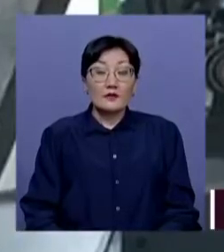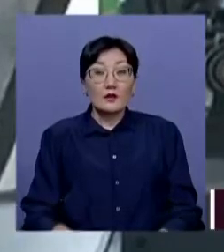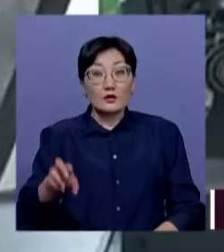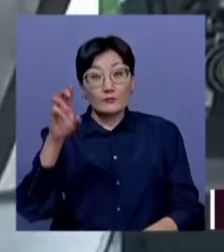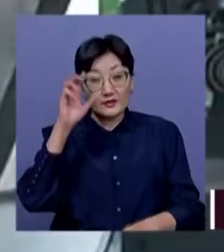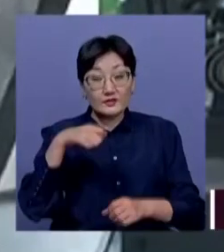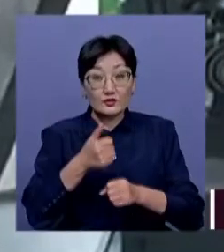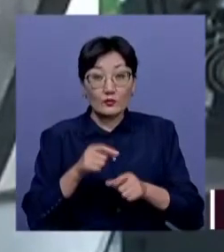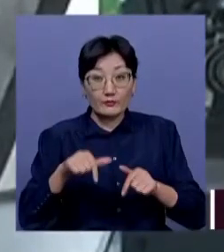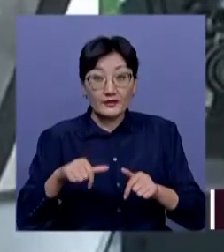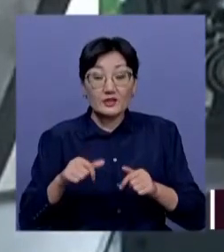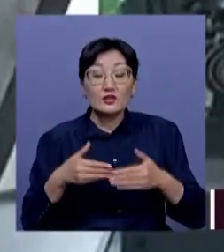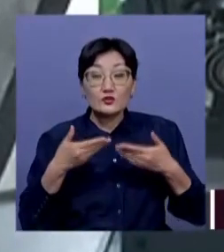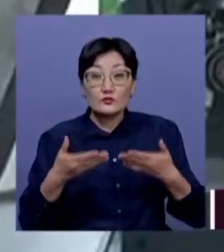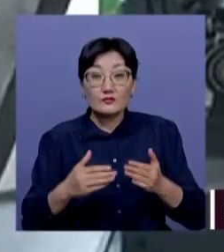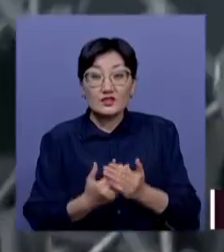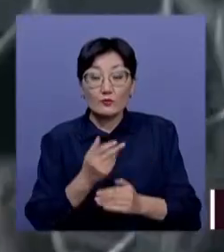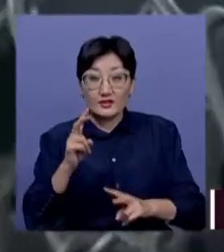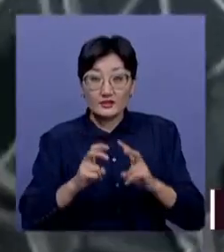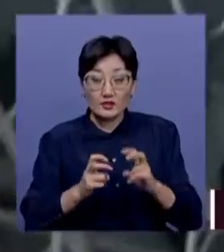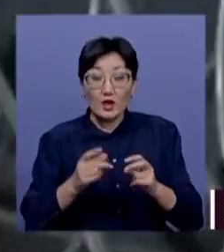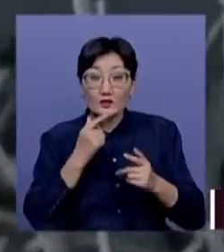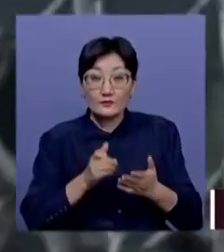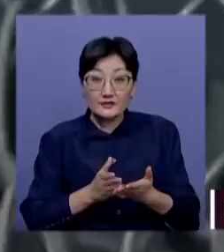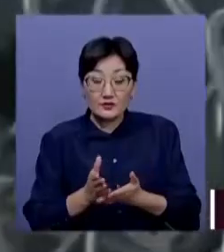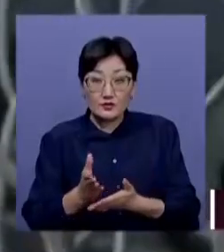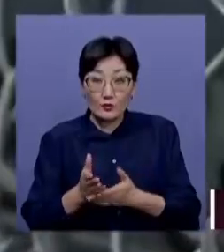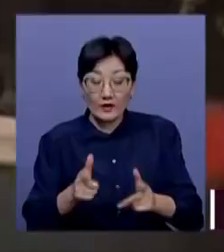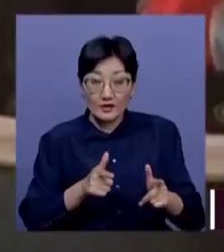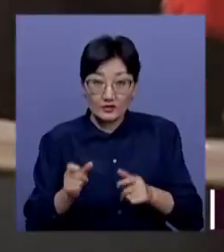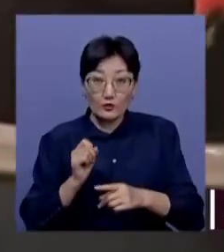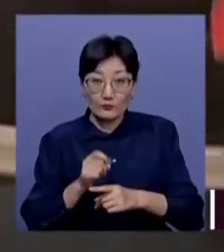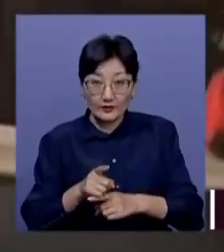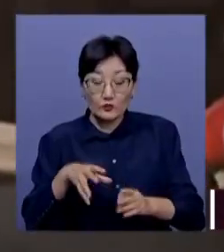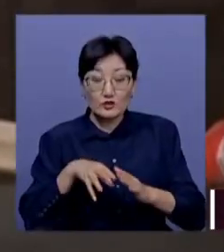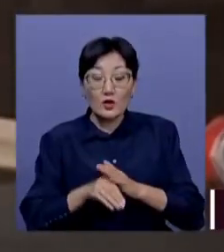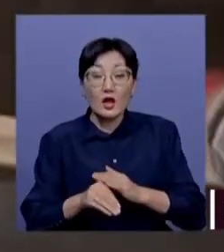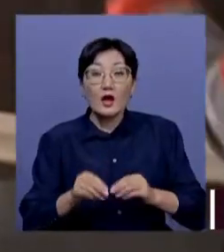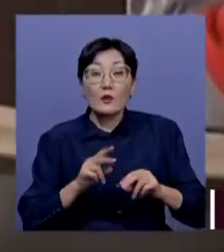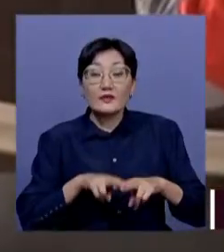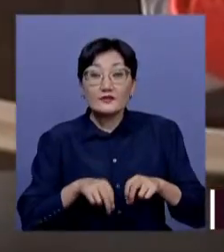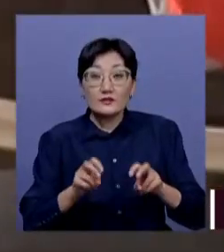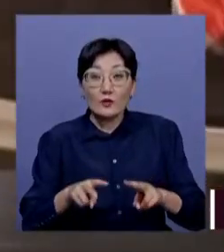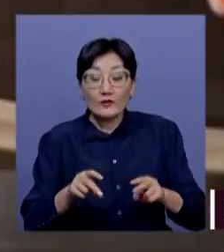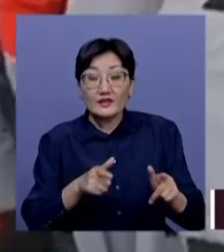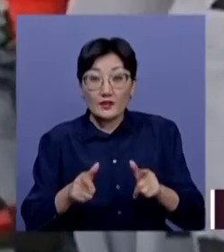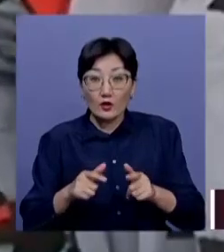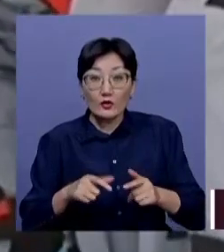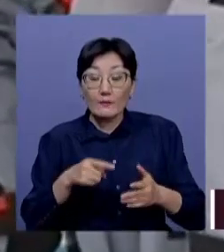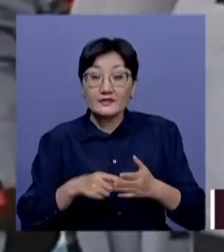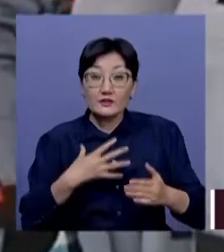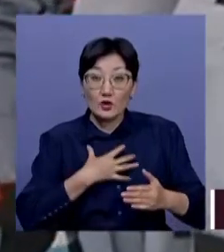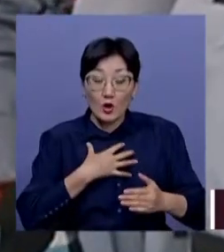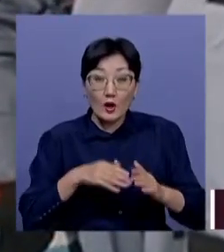Мемлекет басшысы биылғы жолдауында да жаңа өнеркәсіп саясатын әзірлеу міндетін қойды. Оның ішінде кадрлар даярлау мәселесі өзекті. Бұл